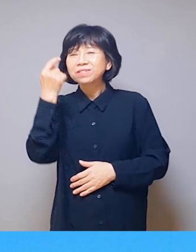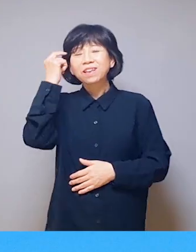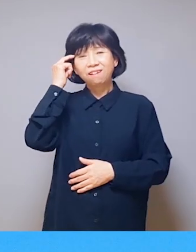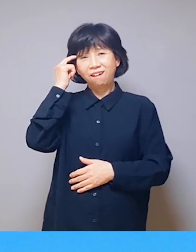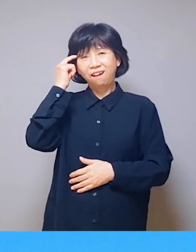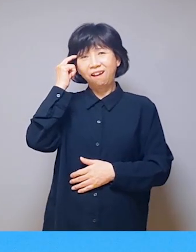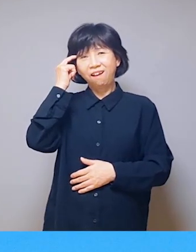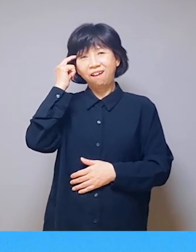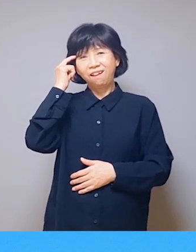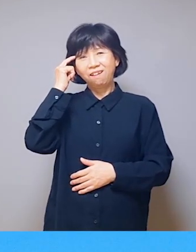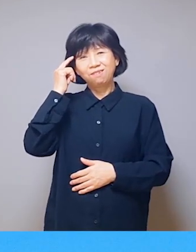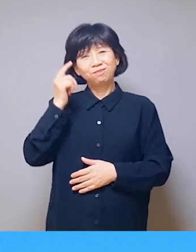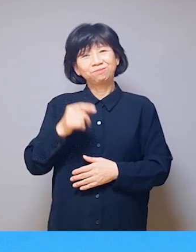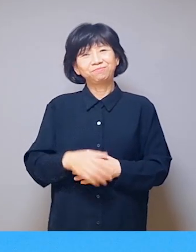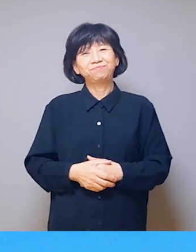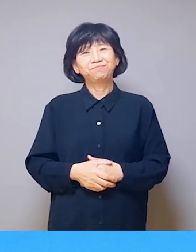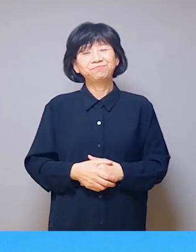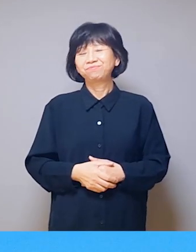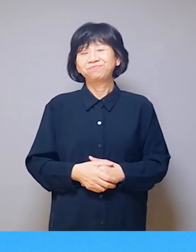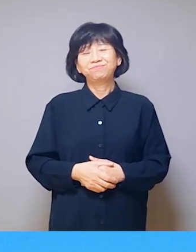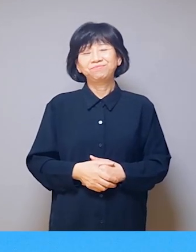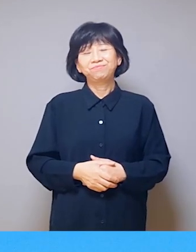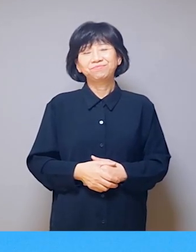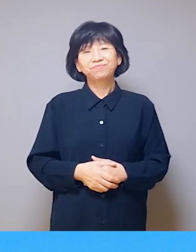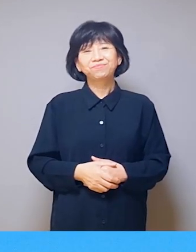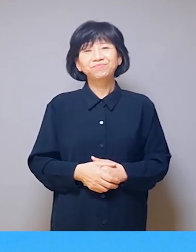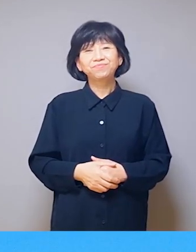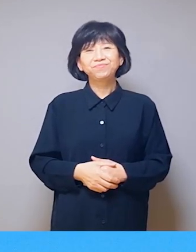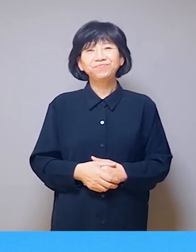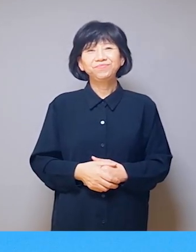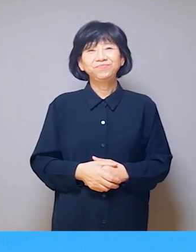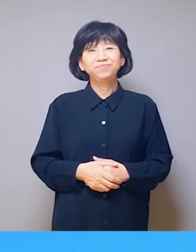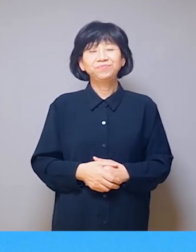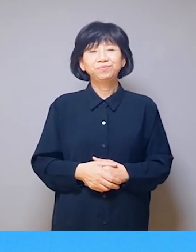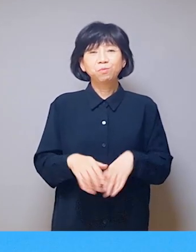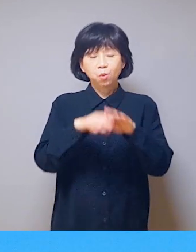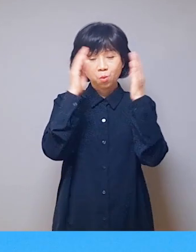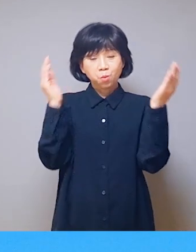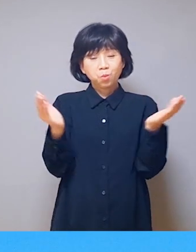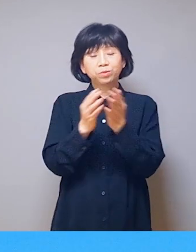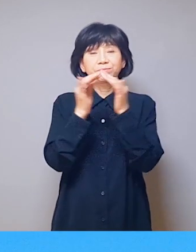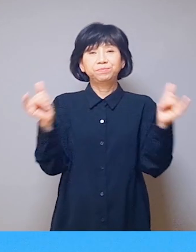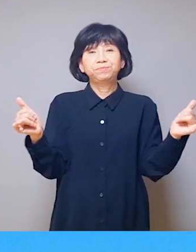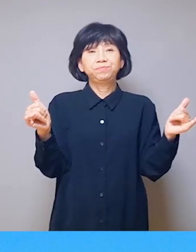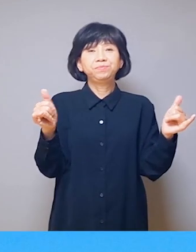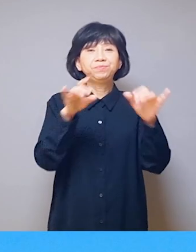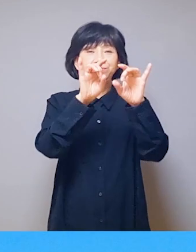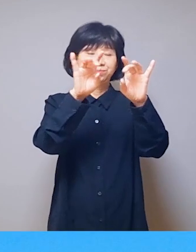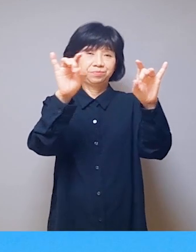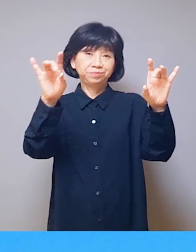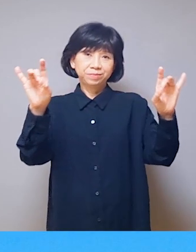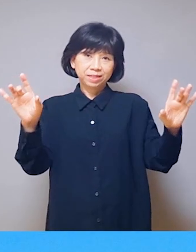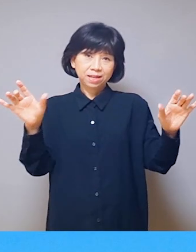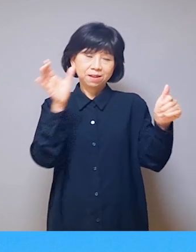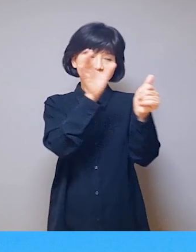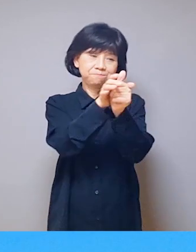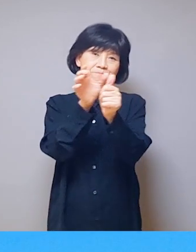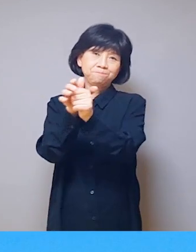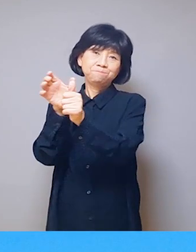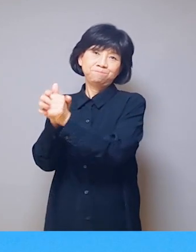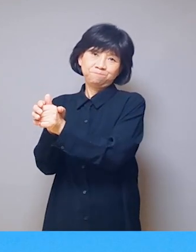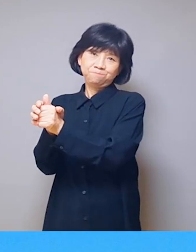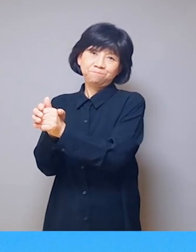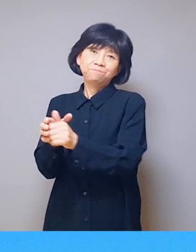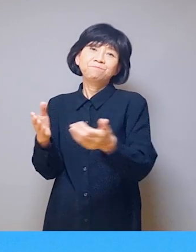너무 거대하고 웅장해 보이는 거죠. 그렇지 않습니다. 우리 모두에게 다 개개인들마다 하나님이 주신